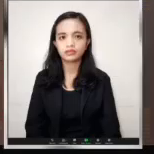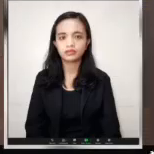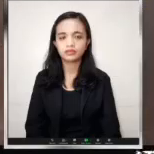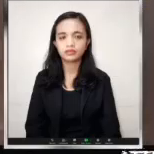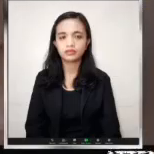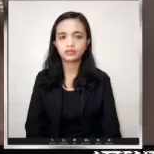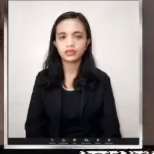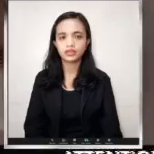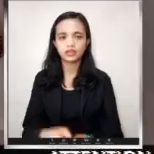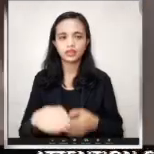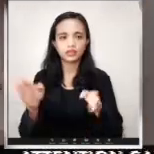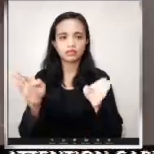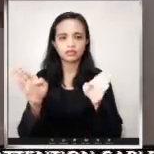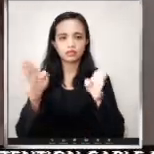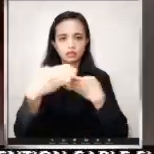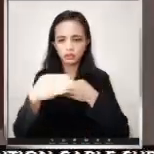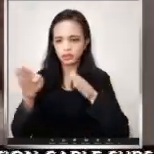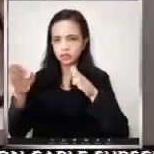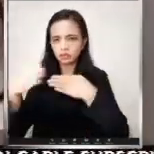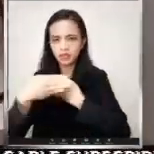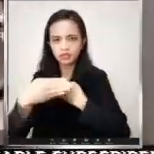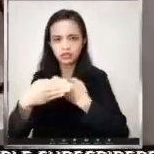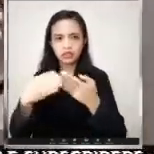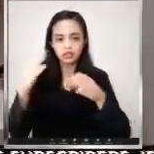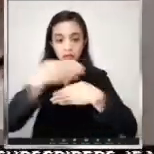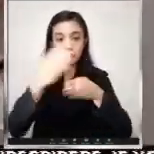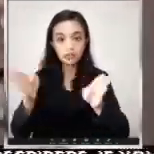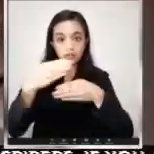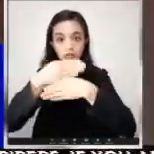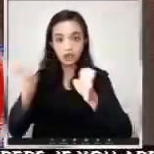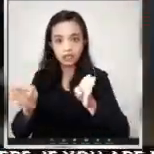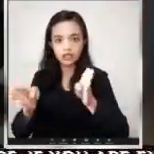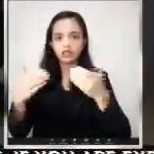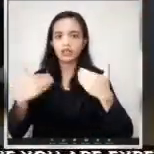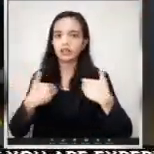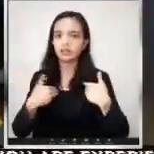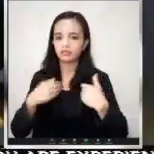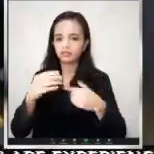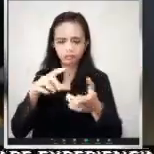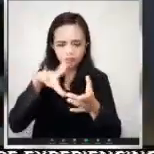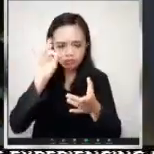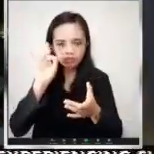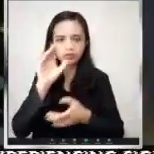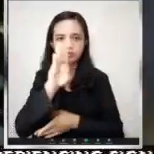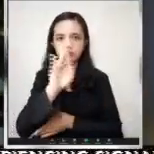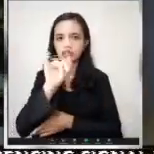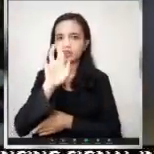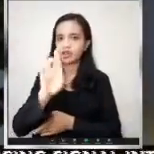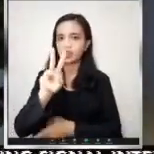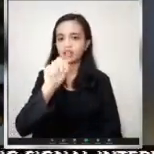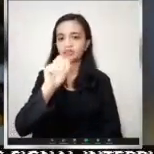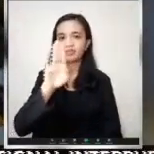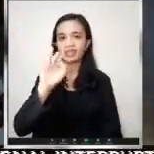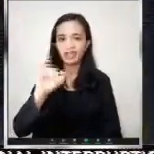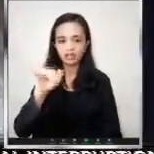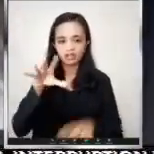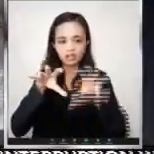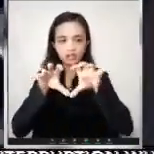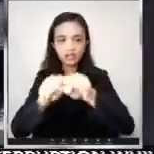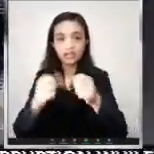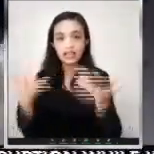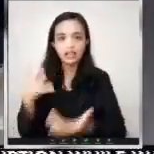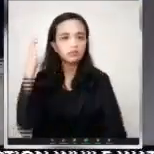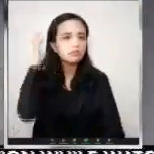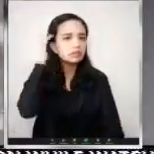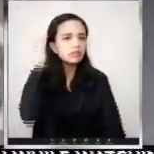Kahong-kahong pinekeng BIR stamps na nilalagay sa kaha ng sigarilyo ang tumambad sa raiding team ng NBI Western Mindanao Regional Office at